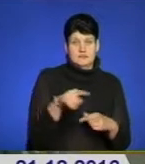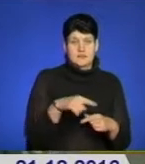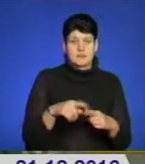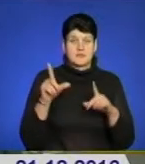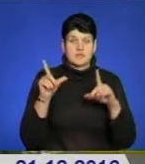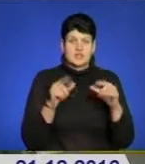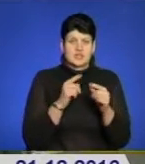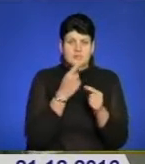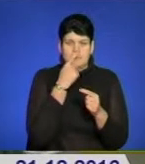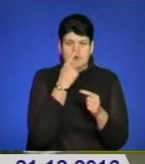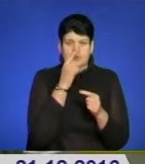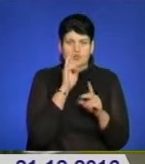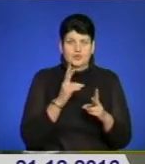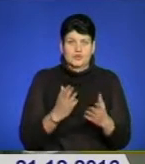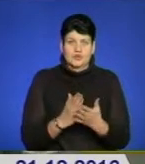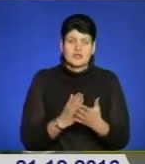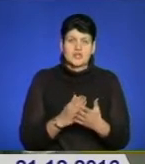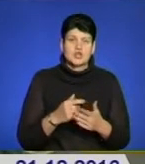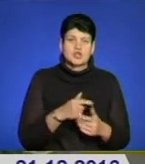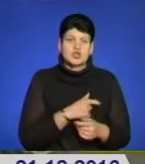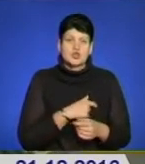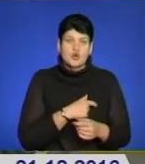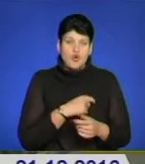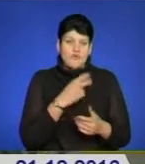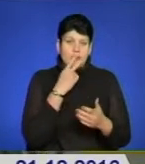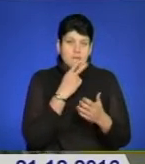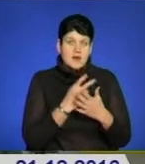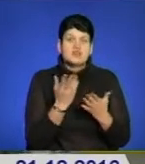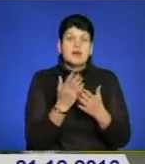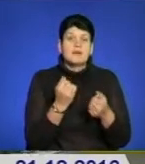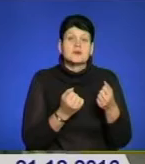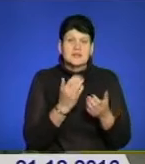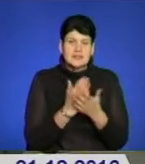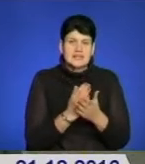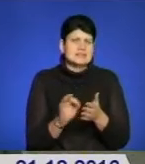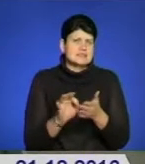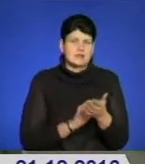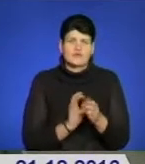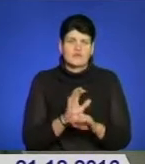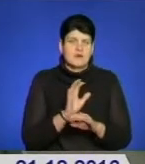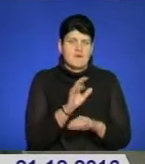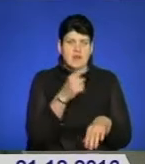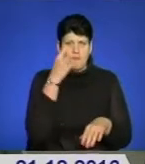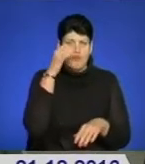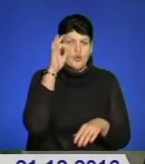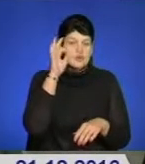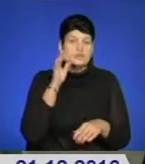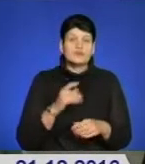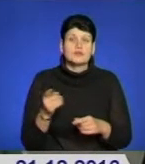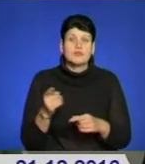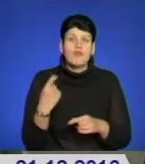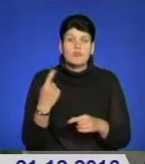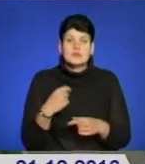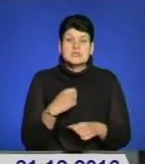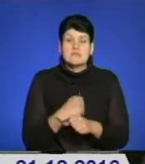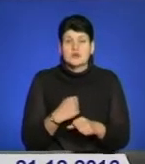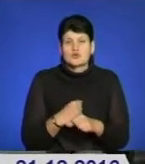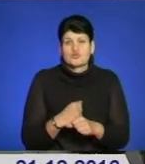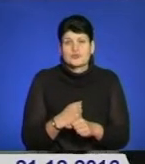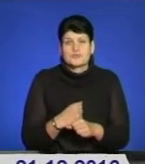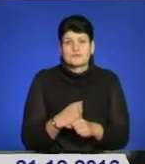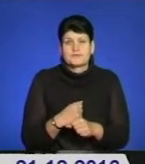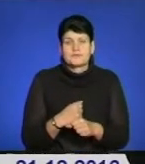найближчий екіпаж. Черговий бачить, де знаходиться автомобіль, і зразу направляє наряд поліції. По області працюють